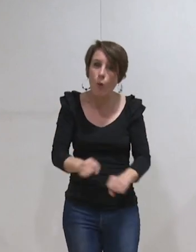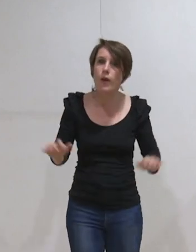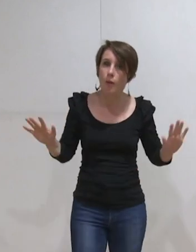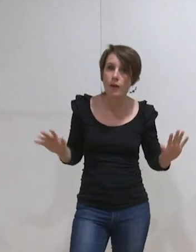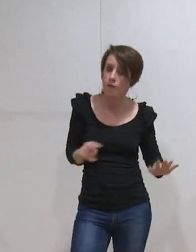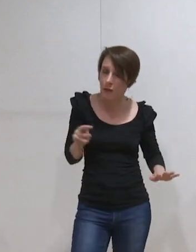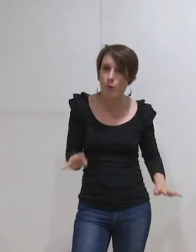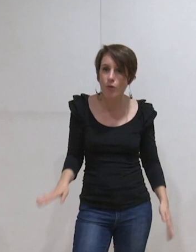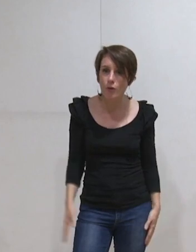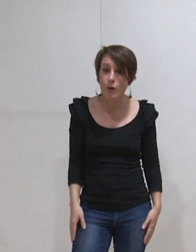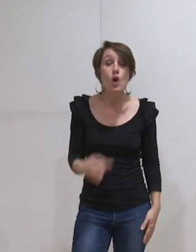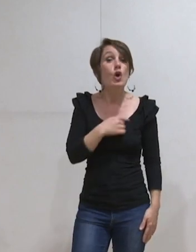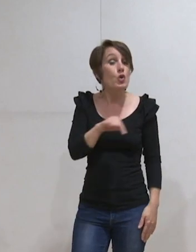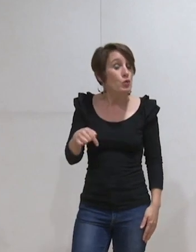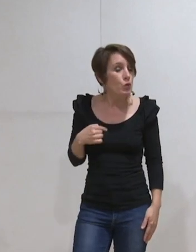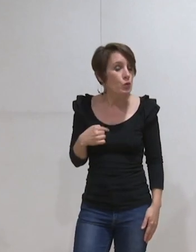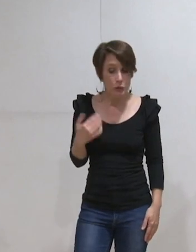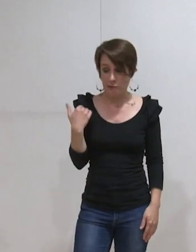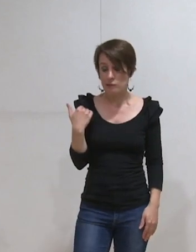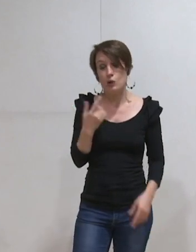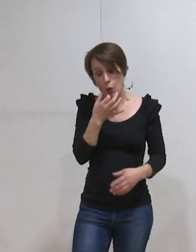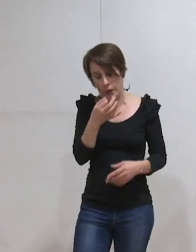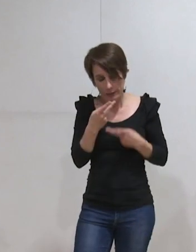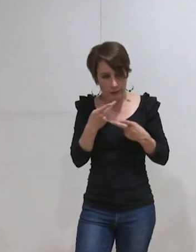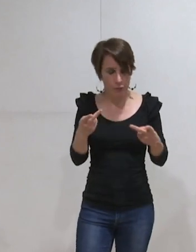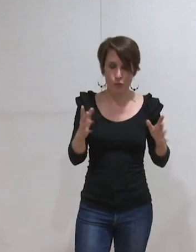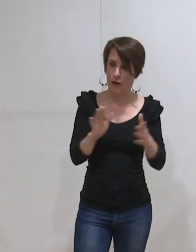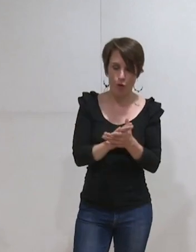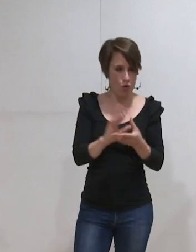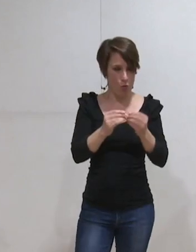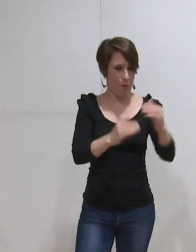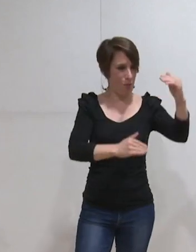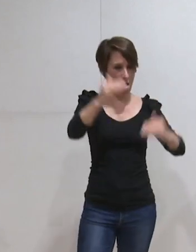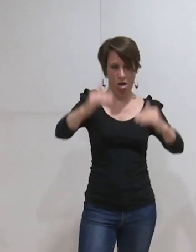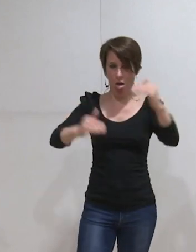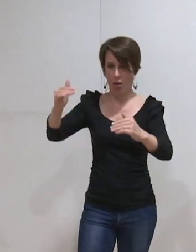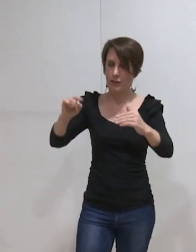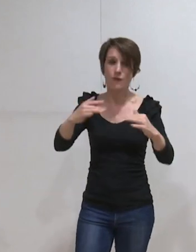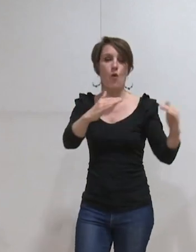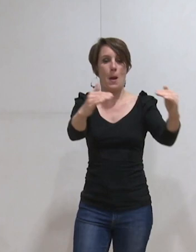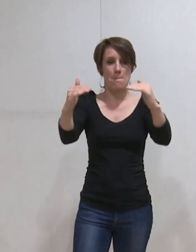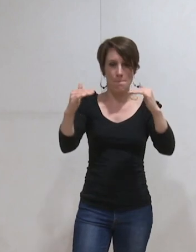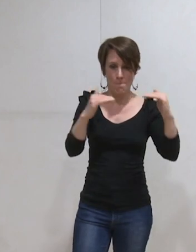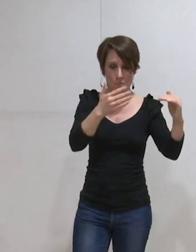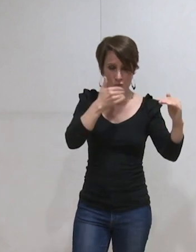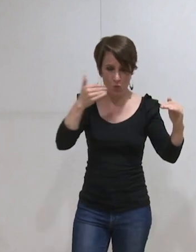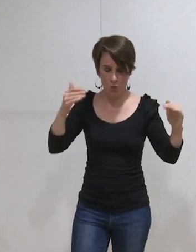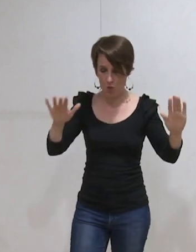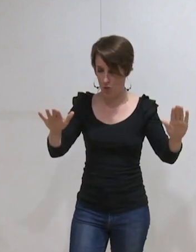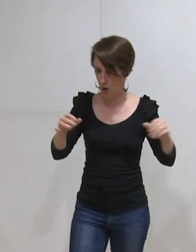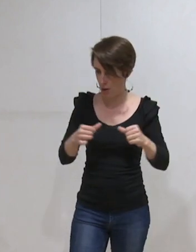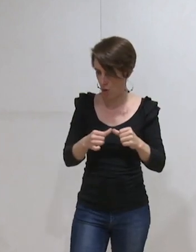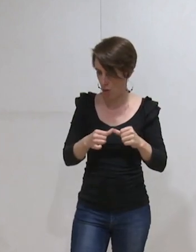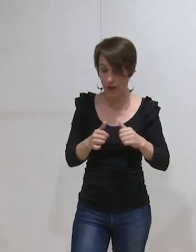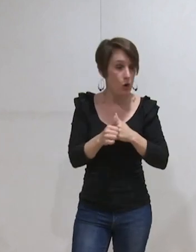majorité on a dit à un moment comment on va rétablir ces inégalités là et donc on s'est axé sur quoi sur